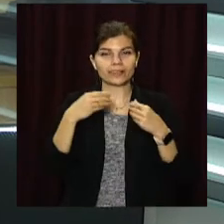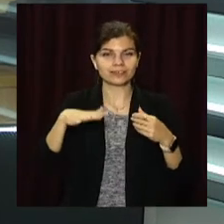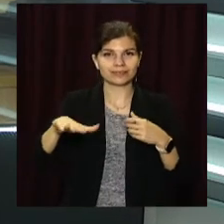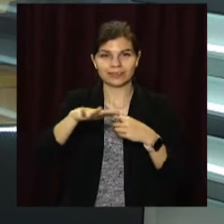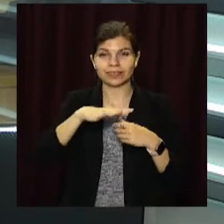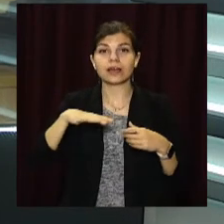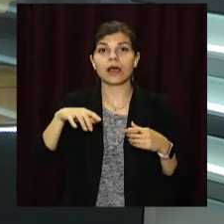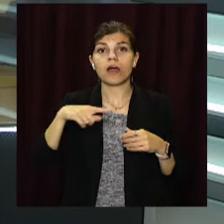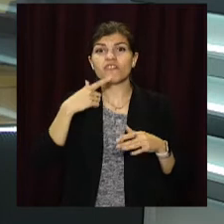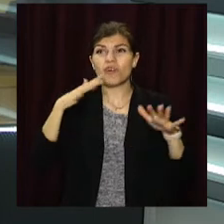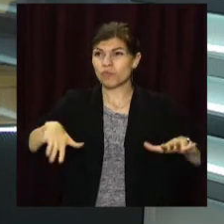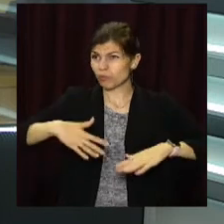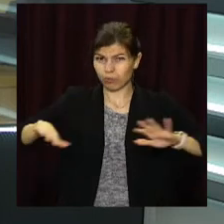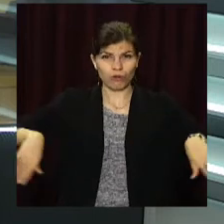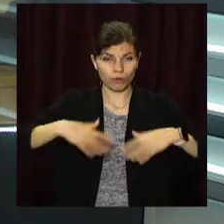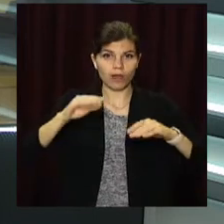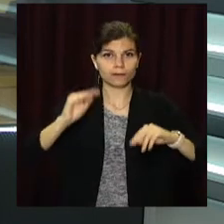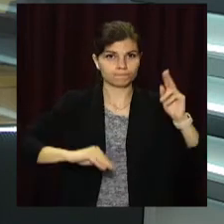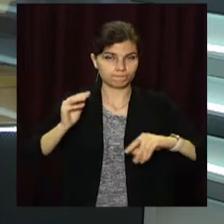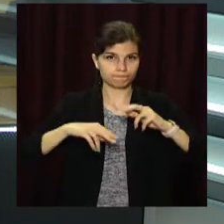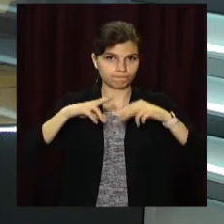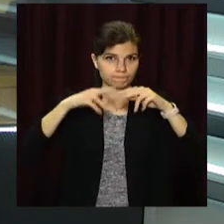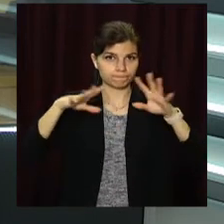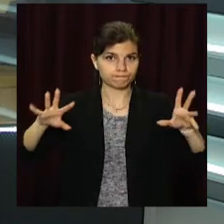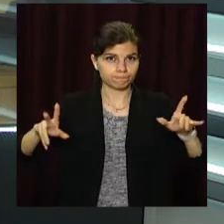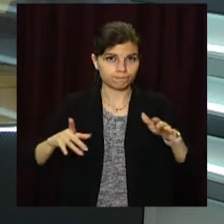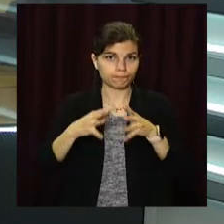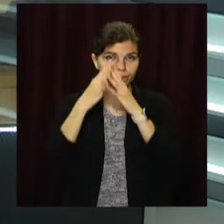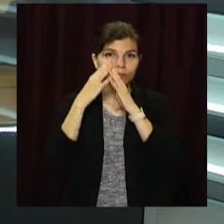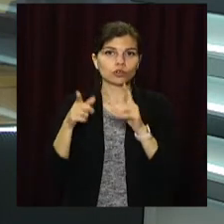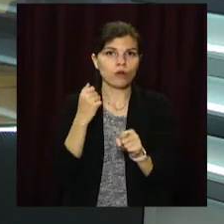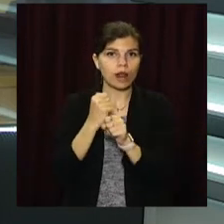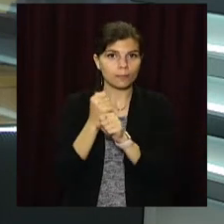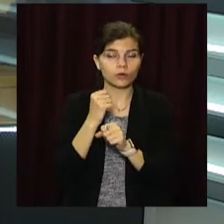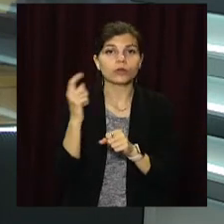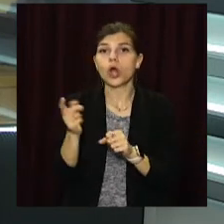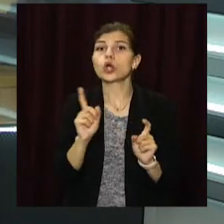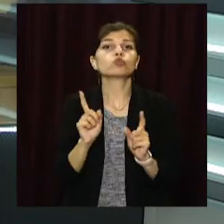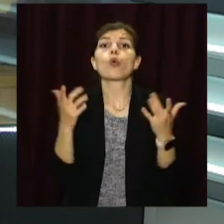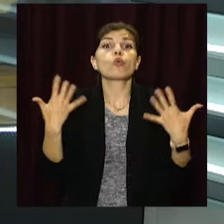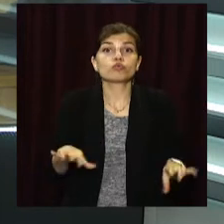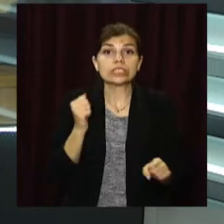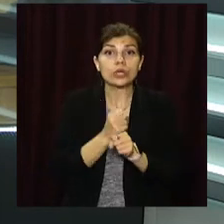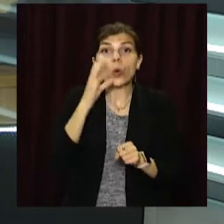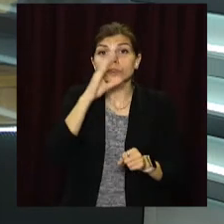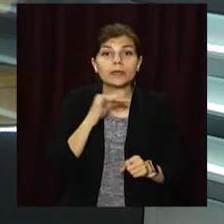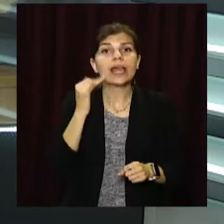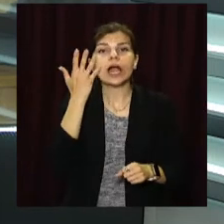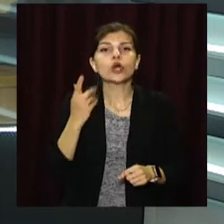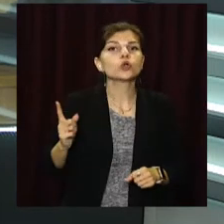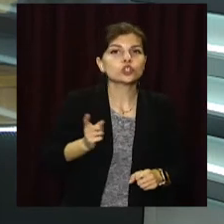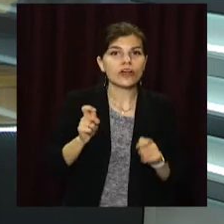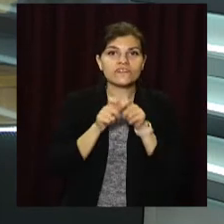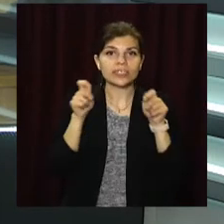на місці пустиря. Нині підрядники проводять там оздоблювальні роботи. Що саме вже зробили та коли чекати на